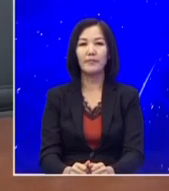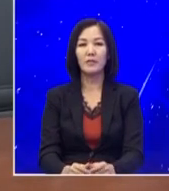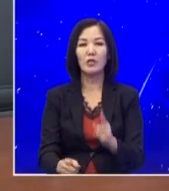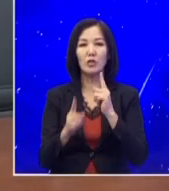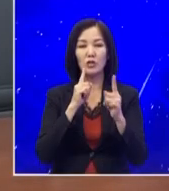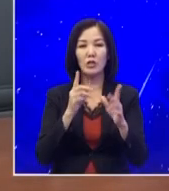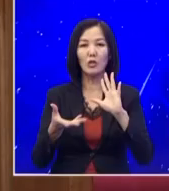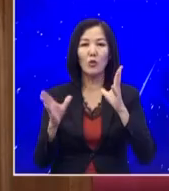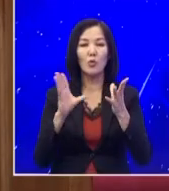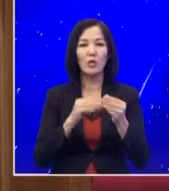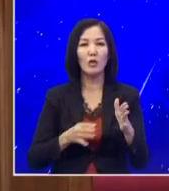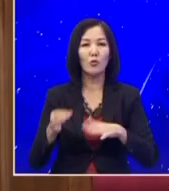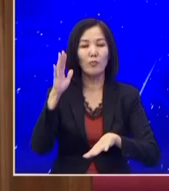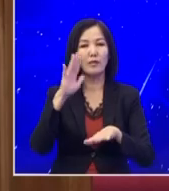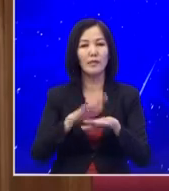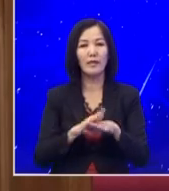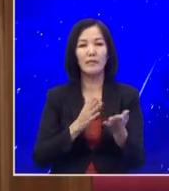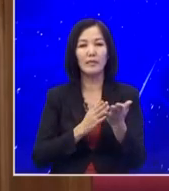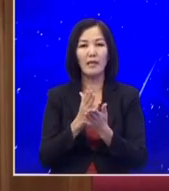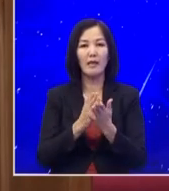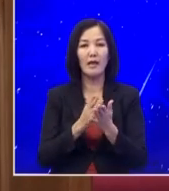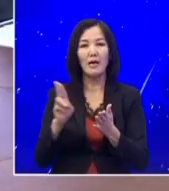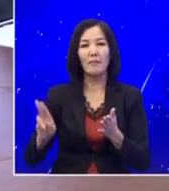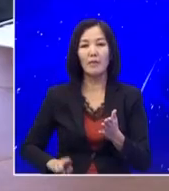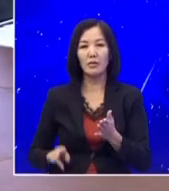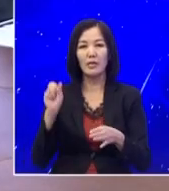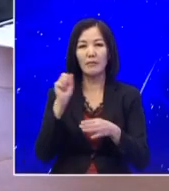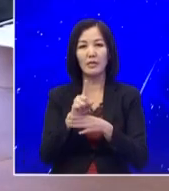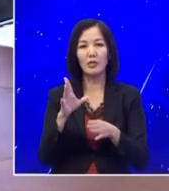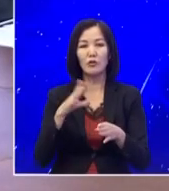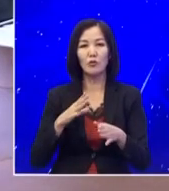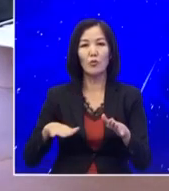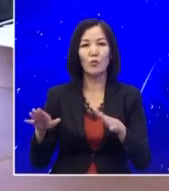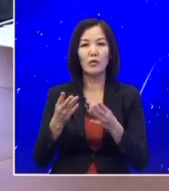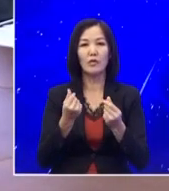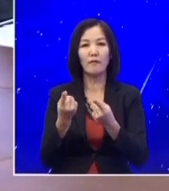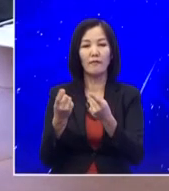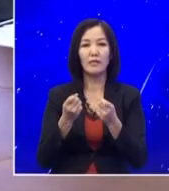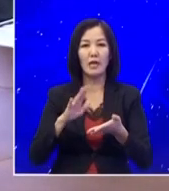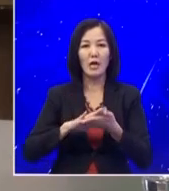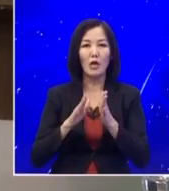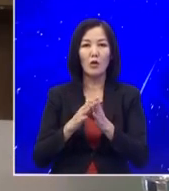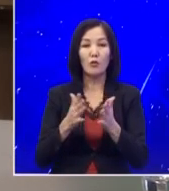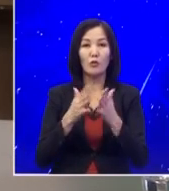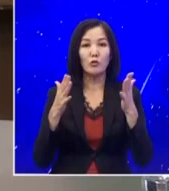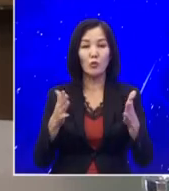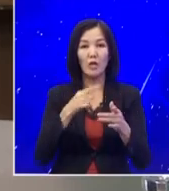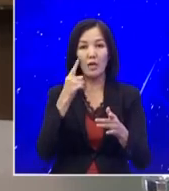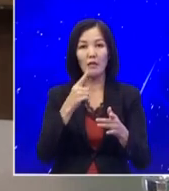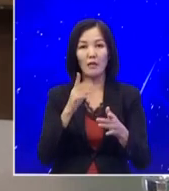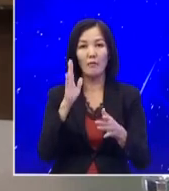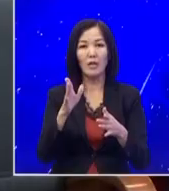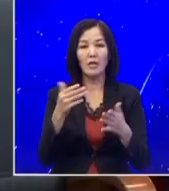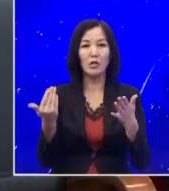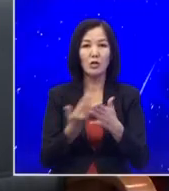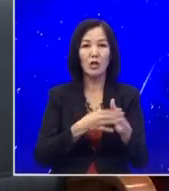Жиынды қорытындыланған облыс әкімі тиісті сала басшыларына міндеттер жүктеді. Өңірдің инвестициялық әлеуетін зор екенін айтып, алдағы